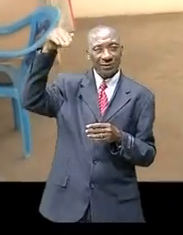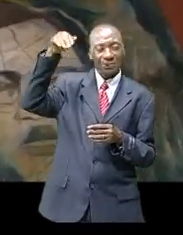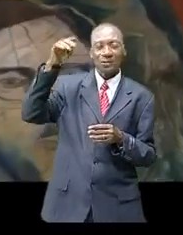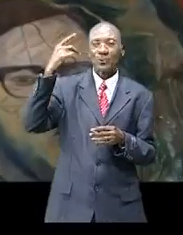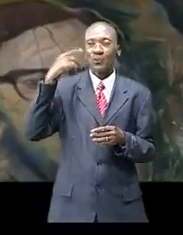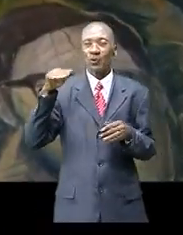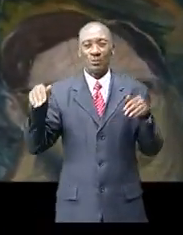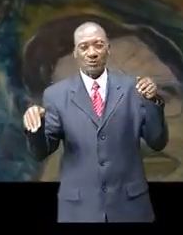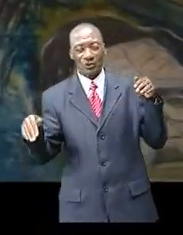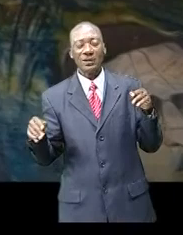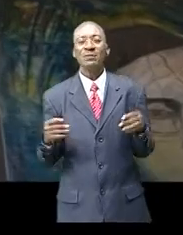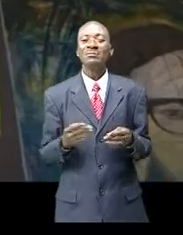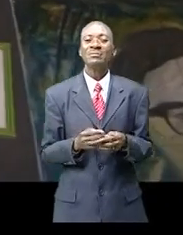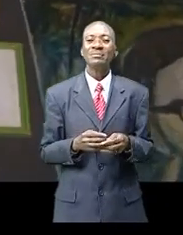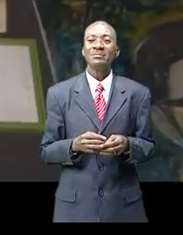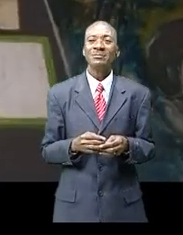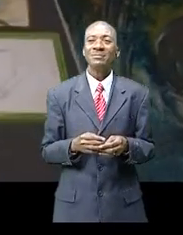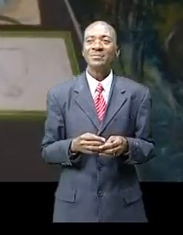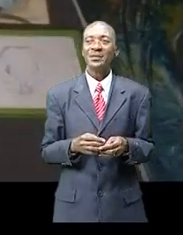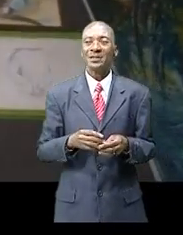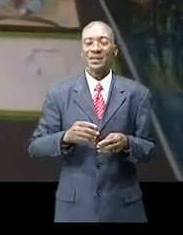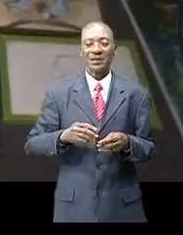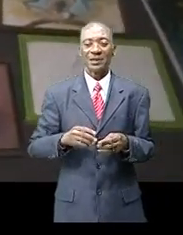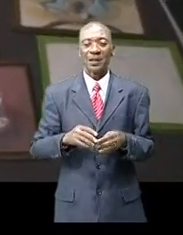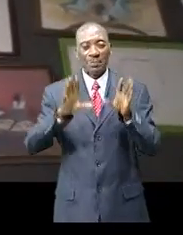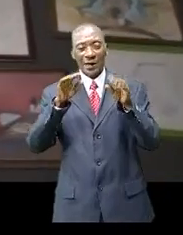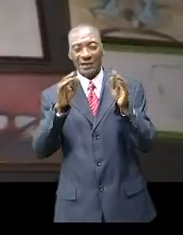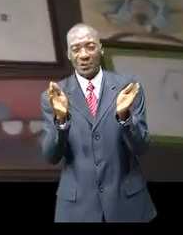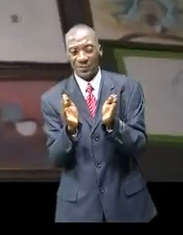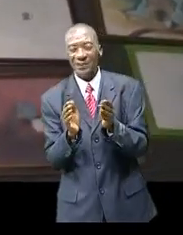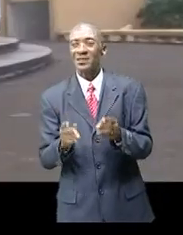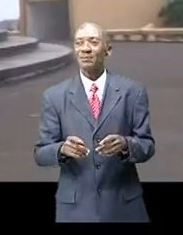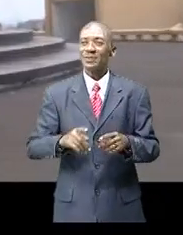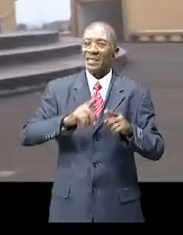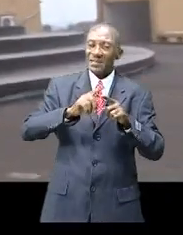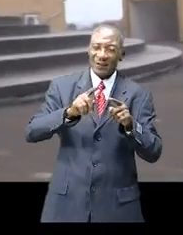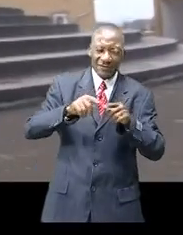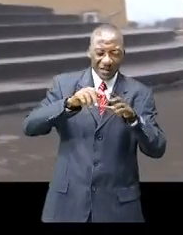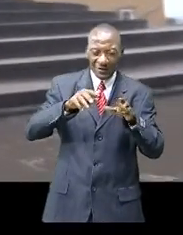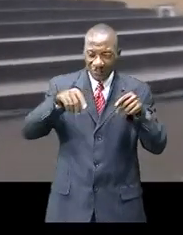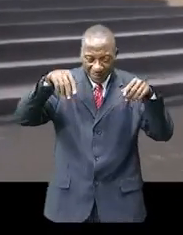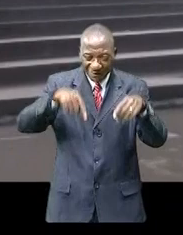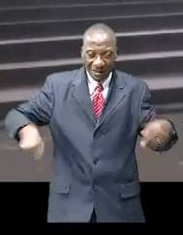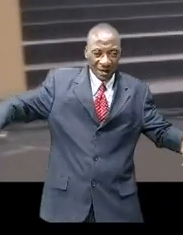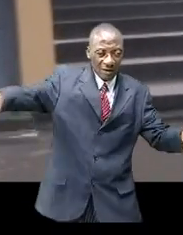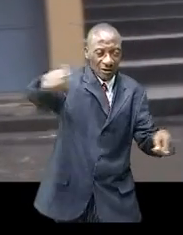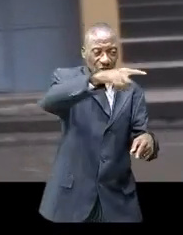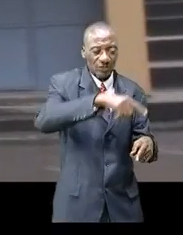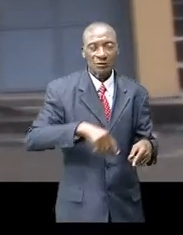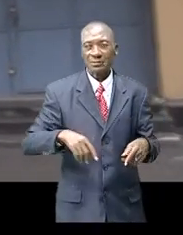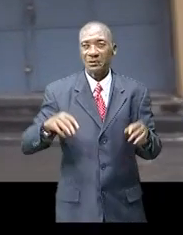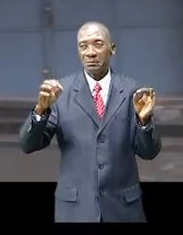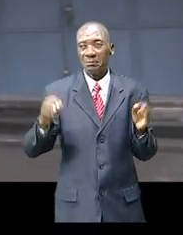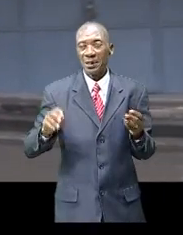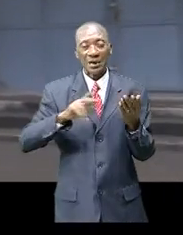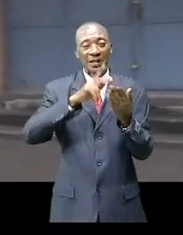restaurants, de boutiques de souvenirs et autres activités à caractère touristique. Malheureusement, le projet ne verra pas son